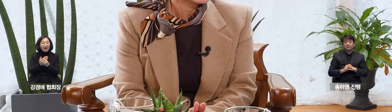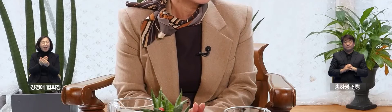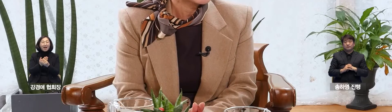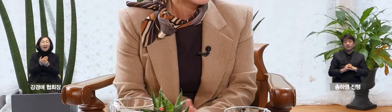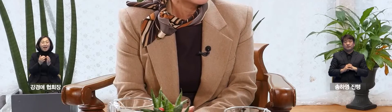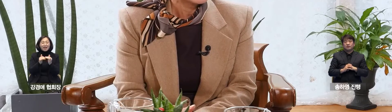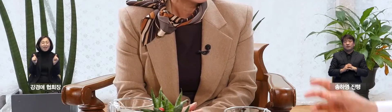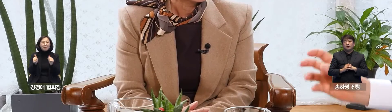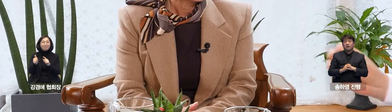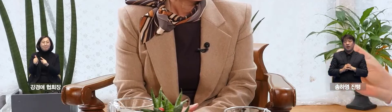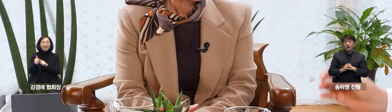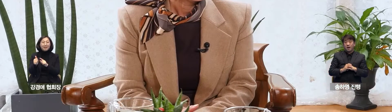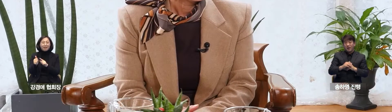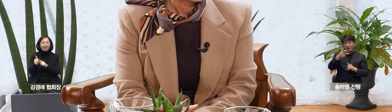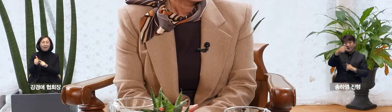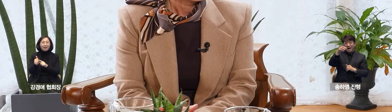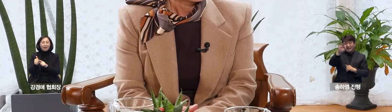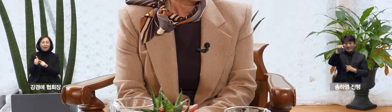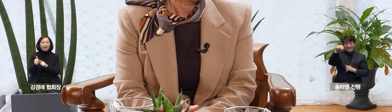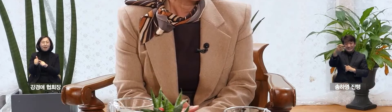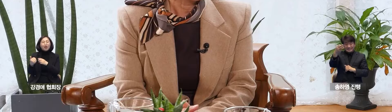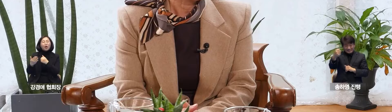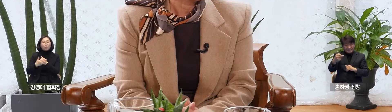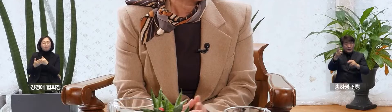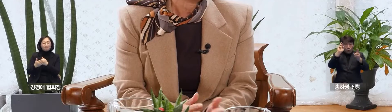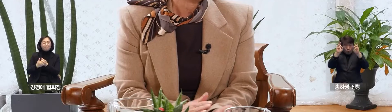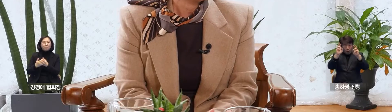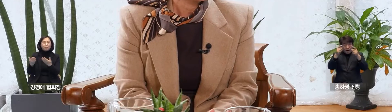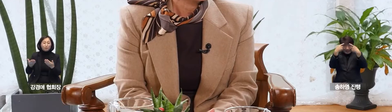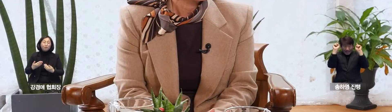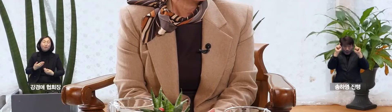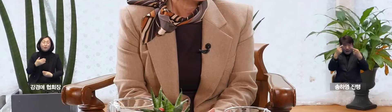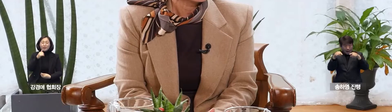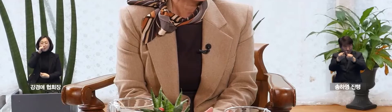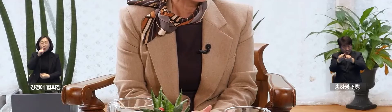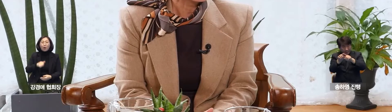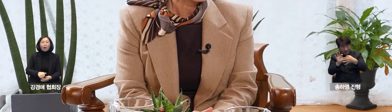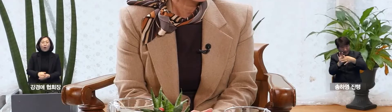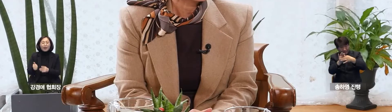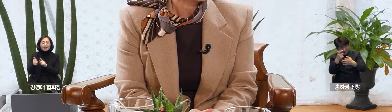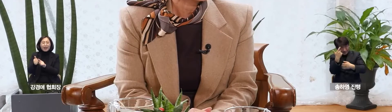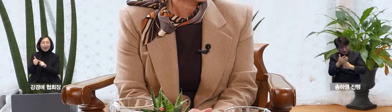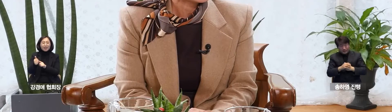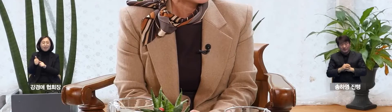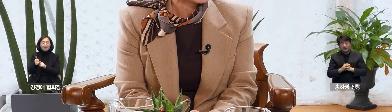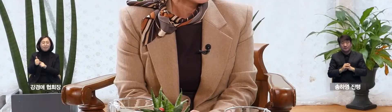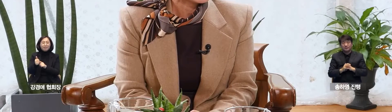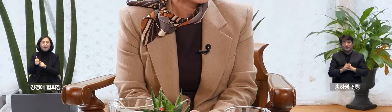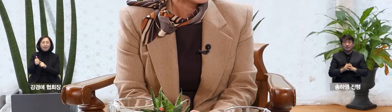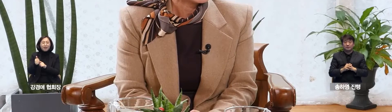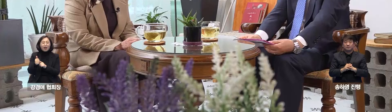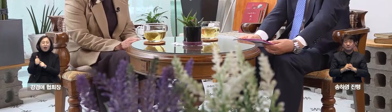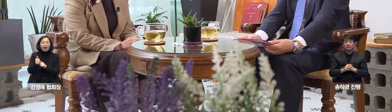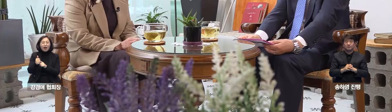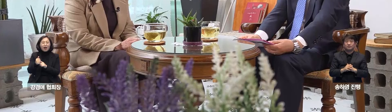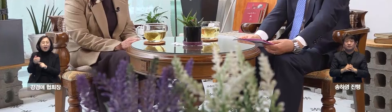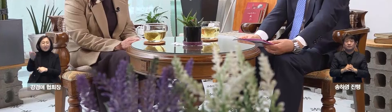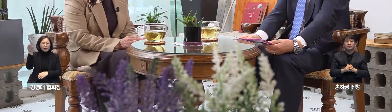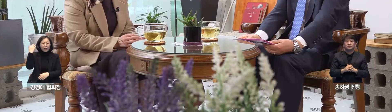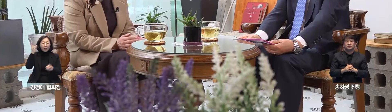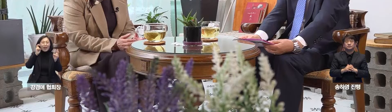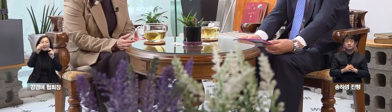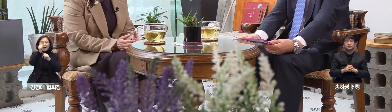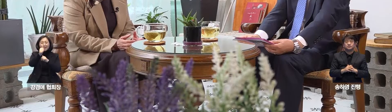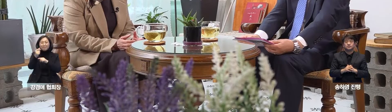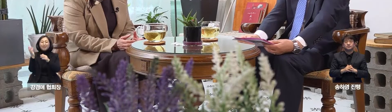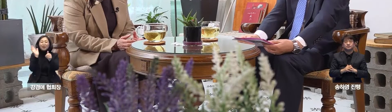이광현 박사님이 또 카이스트하고 같이 하십니까? 같이라기보다 이분이 그 먼저 회장님 김용희 회장님 멘토로서